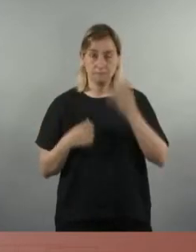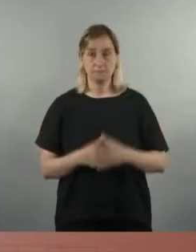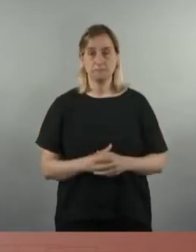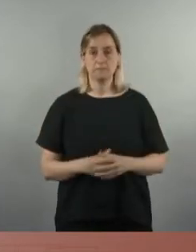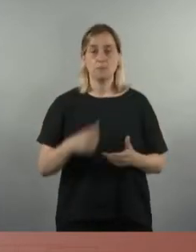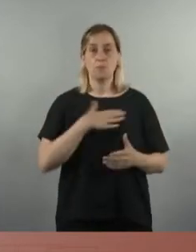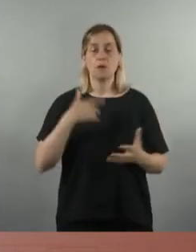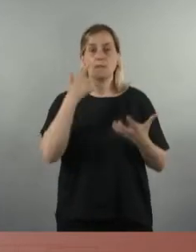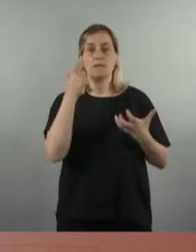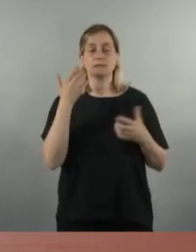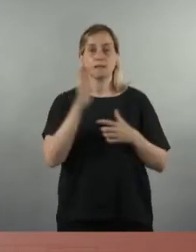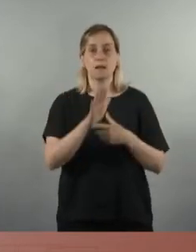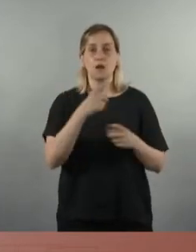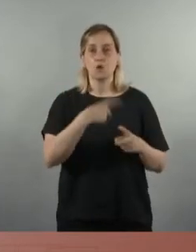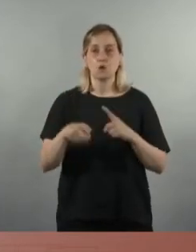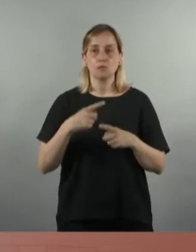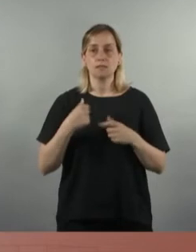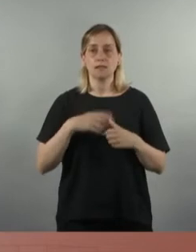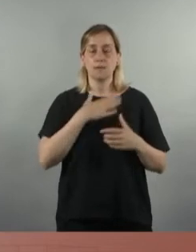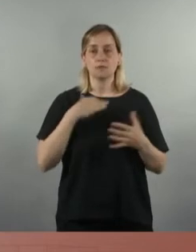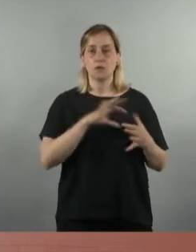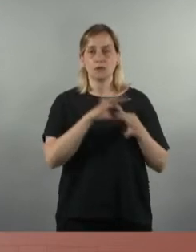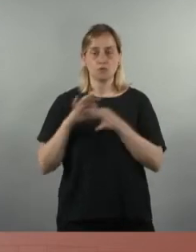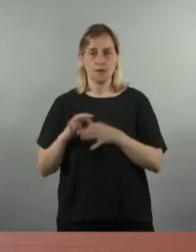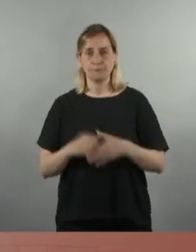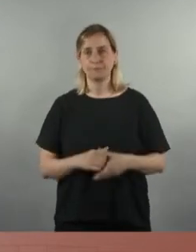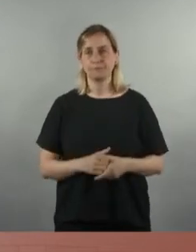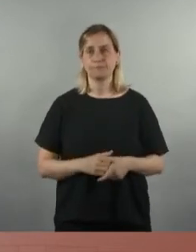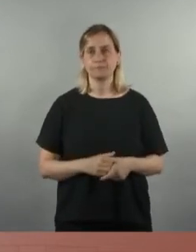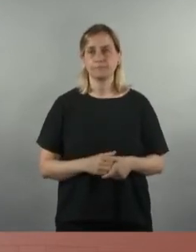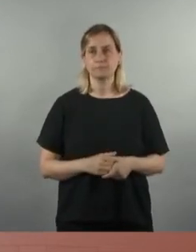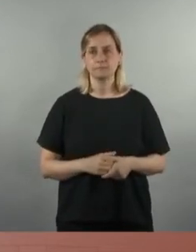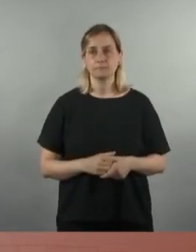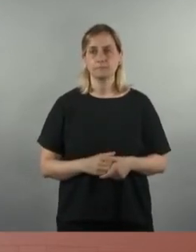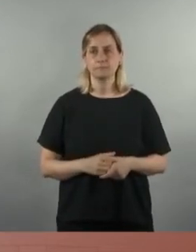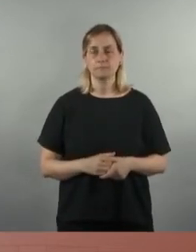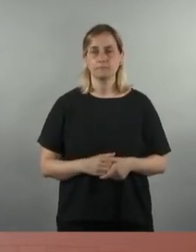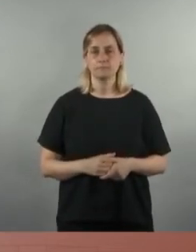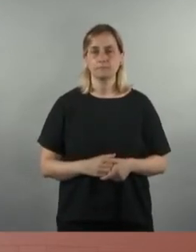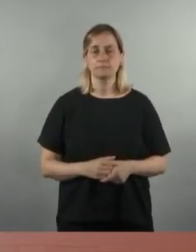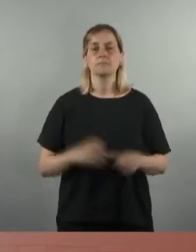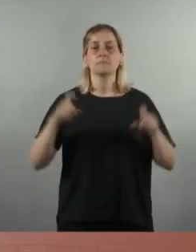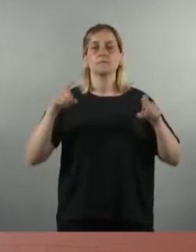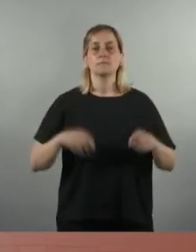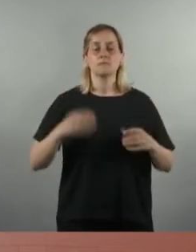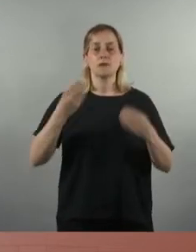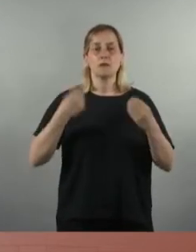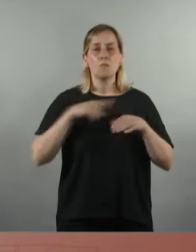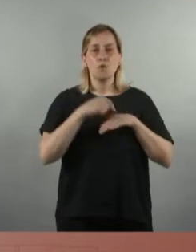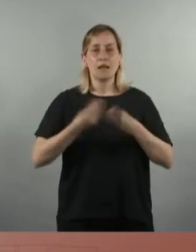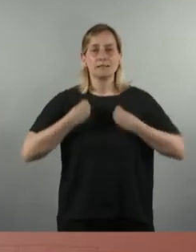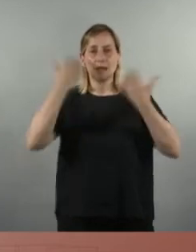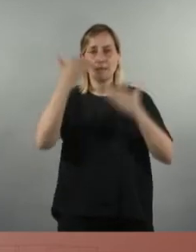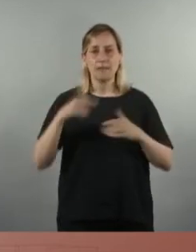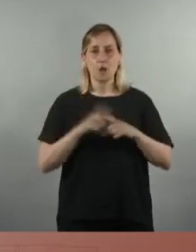destacar unes coses que ara passo a relacionar. En primer lloc, deixar d'atendre les polítiques d'habitatge com una cosa